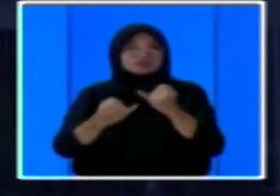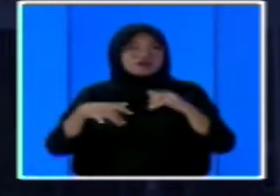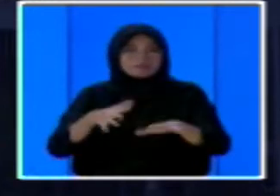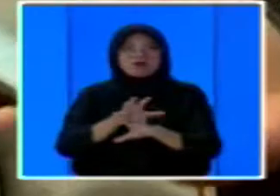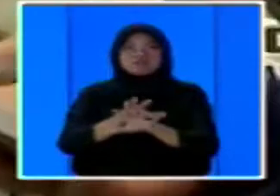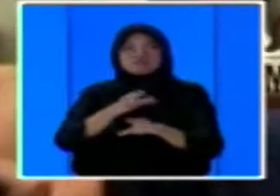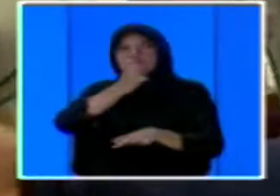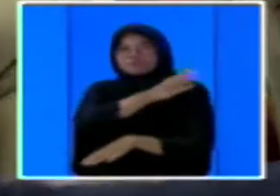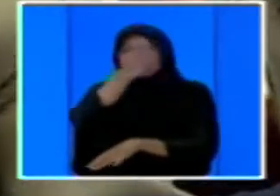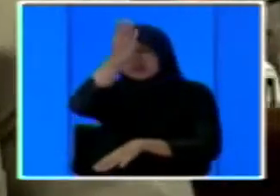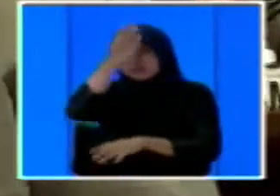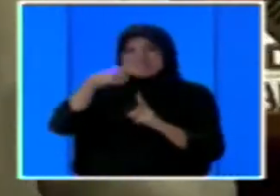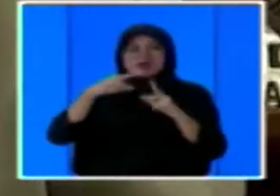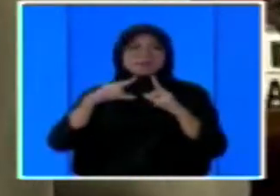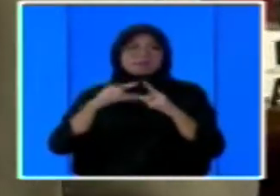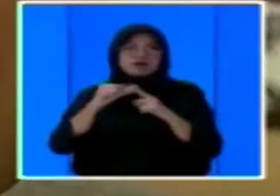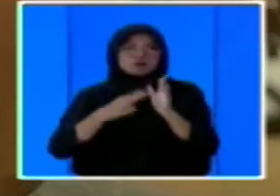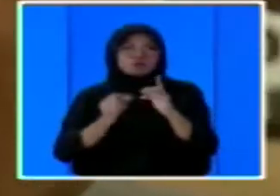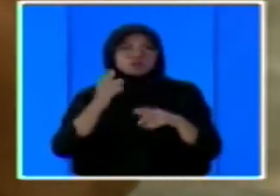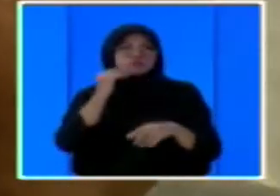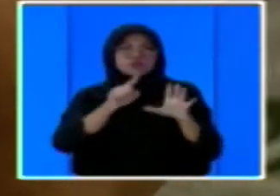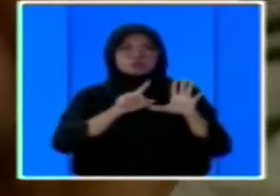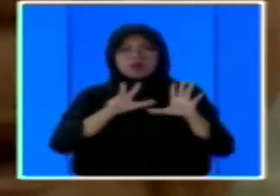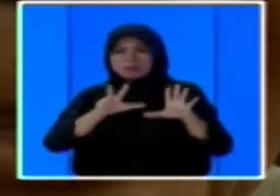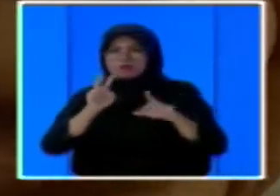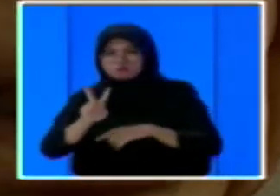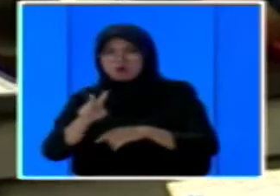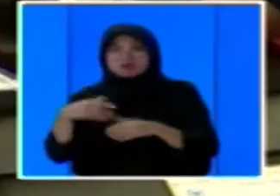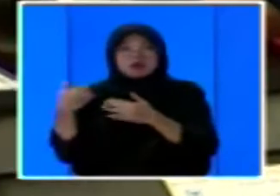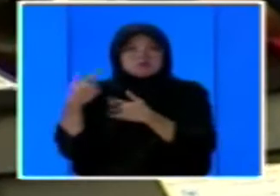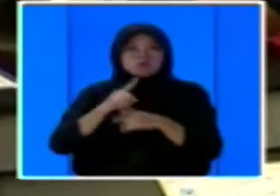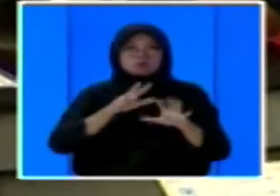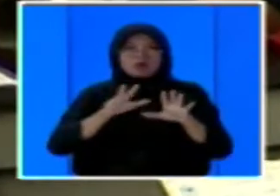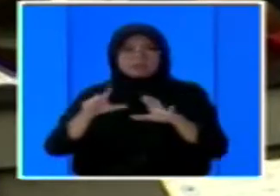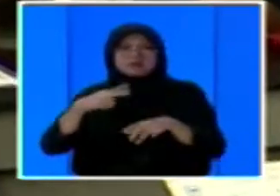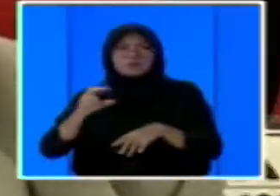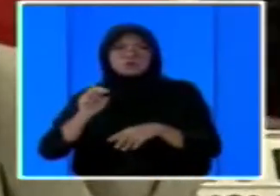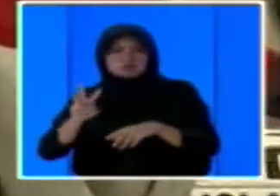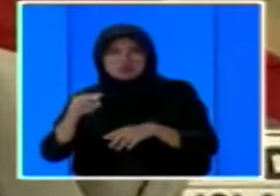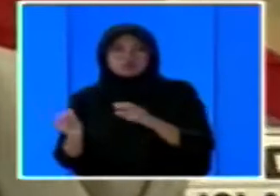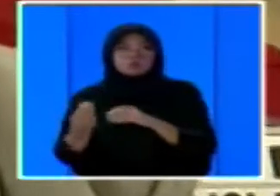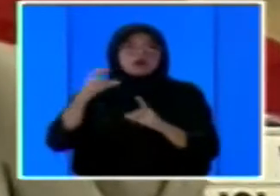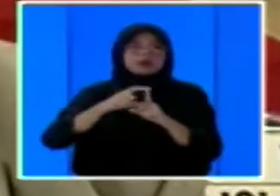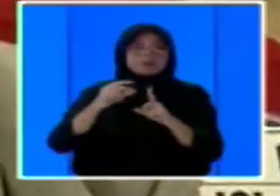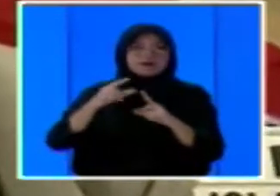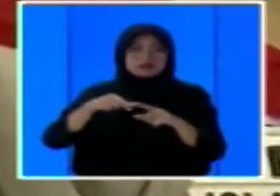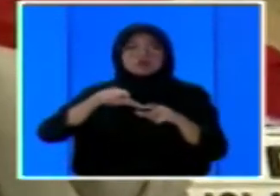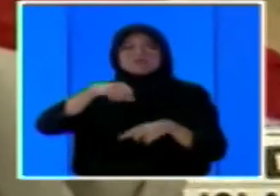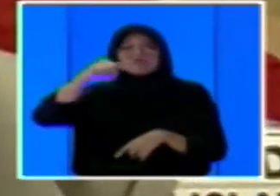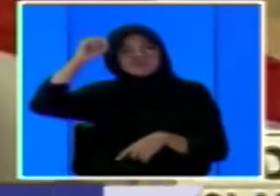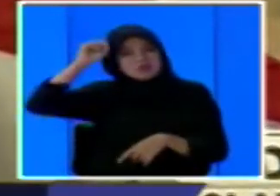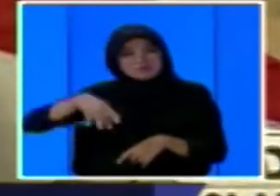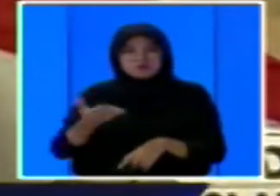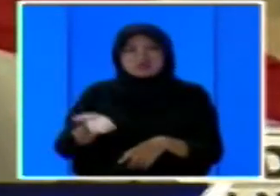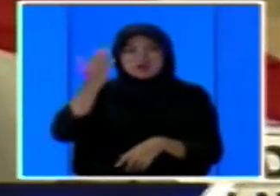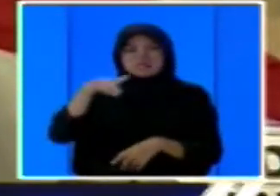1985. Ia juga pernah menjadi Wakil Gubernur Sumatera Utara periode 1998 hingga 2003 dan menjadi Ketua DPRD